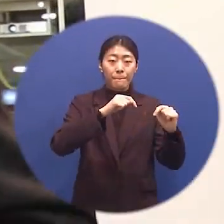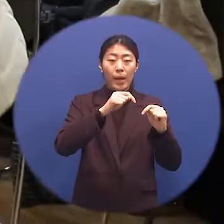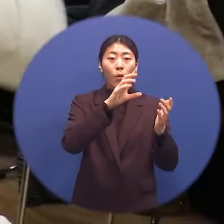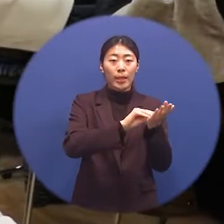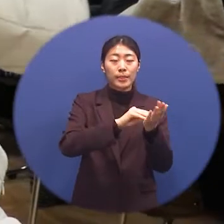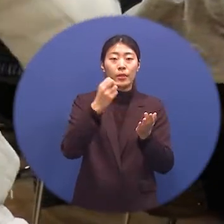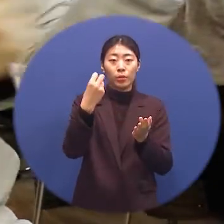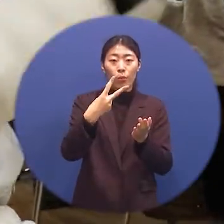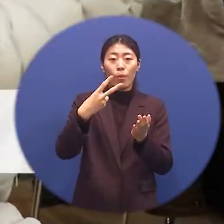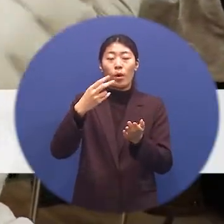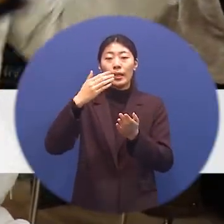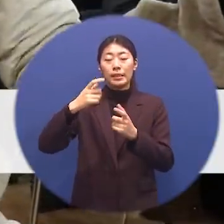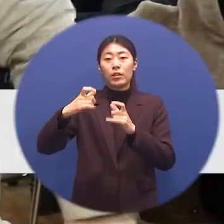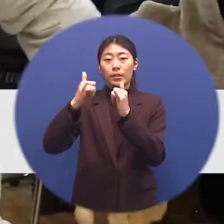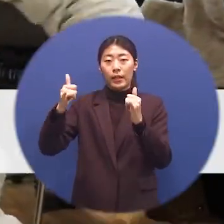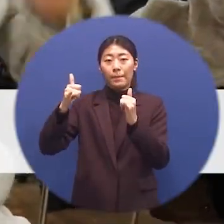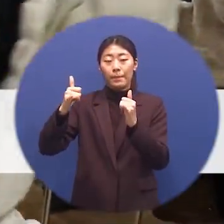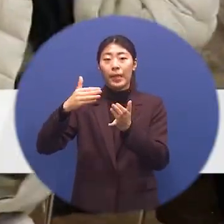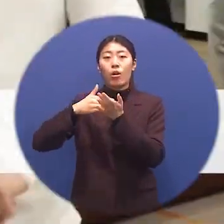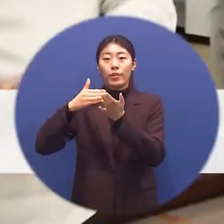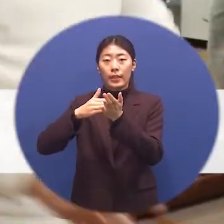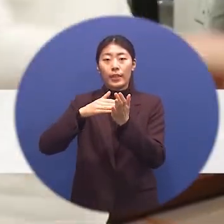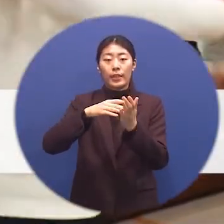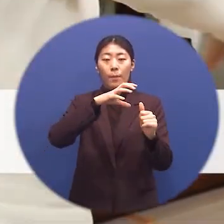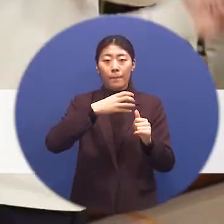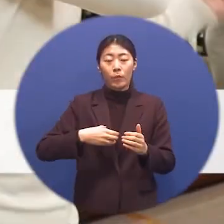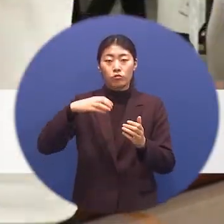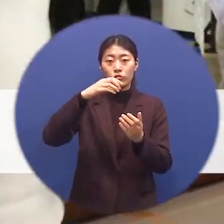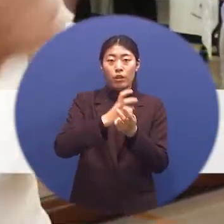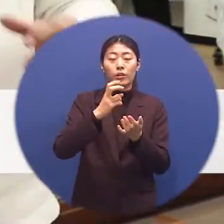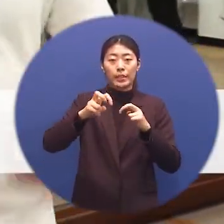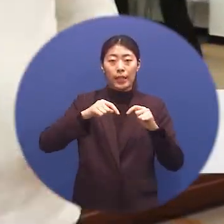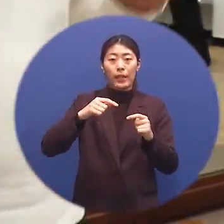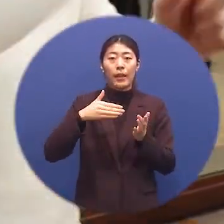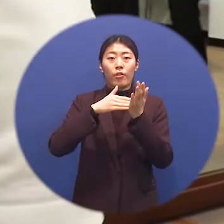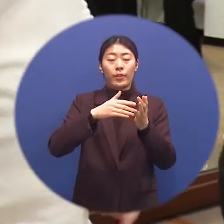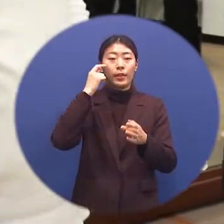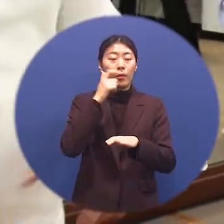논의된 정책 과제와 주민의 의견은 부정 정책에 적극 반영된다고 합니다.